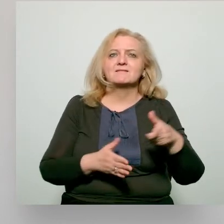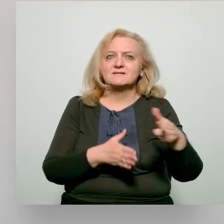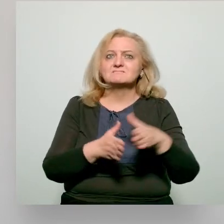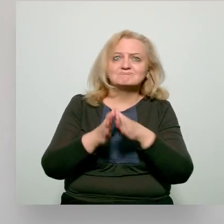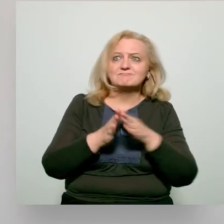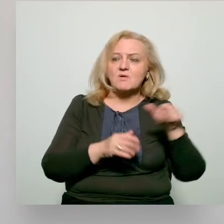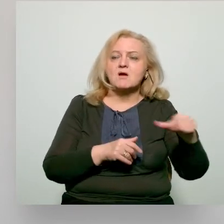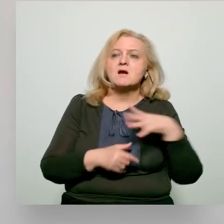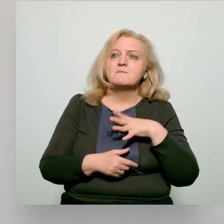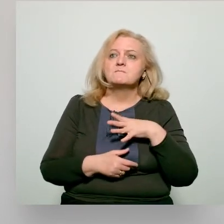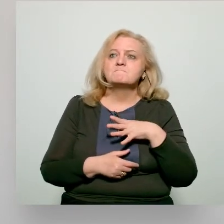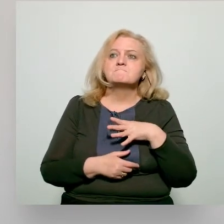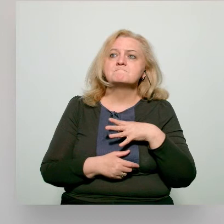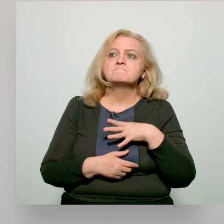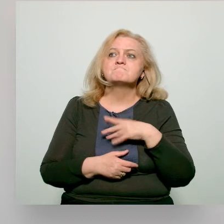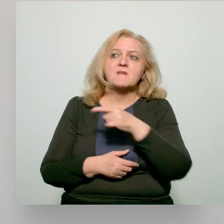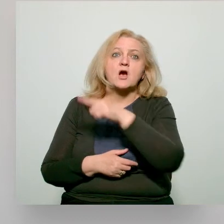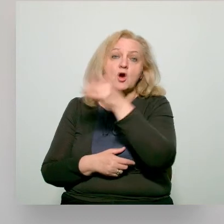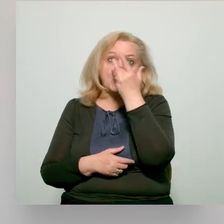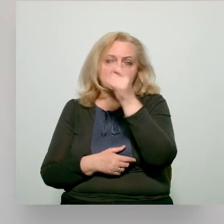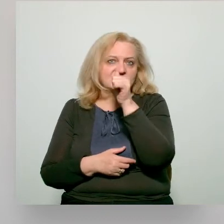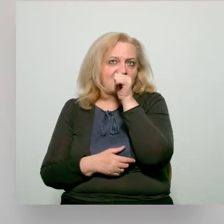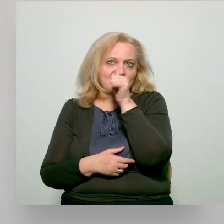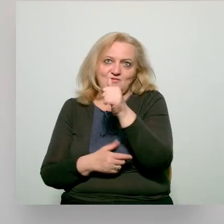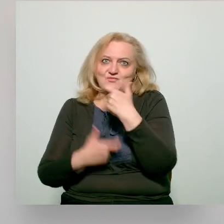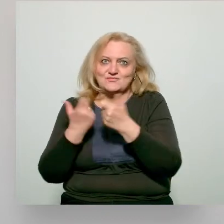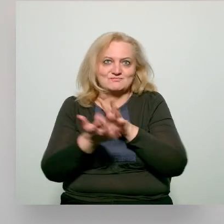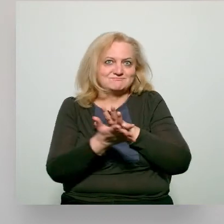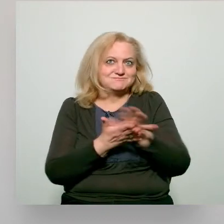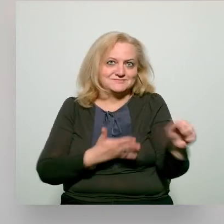w stanie go zniszczyć. I w tej chwili mówimy o